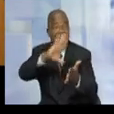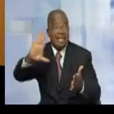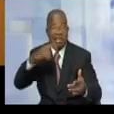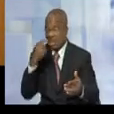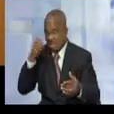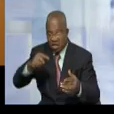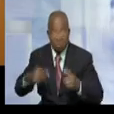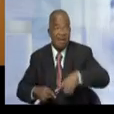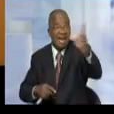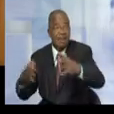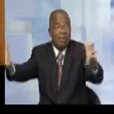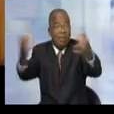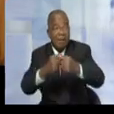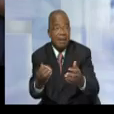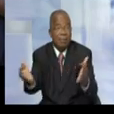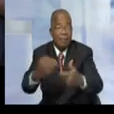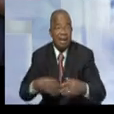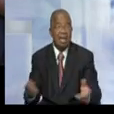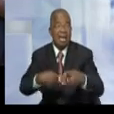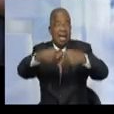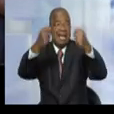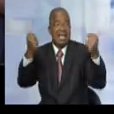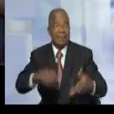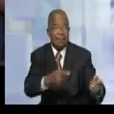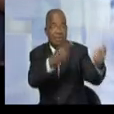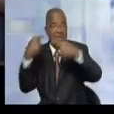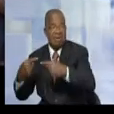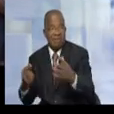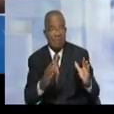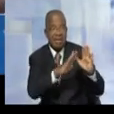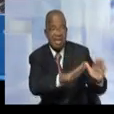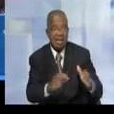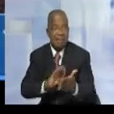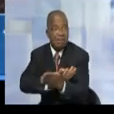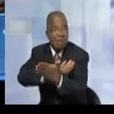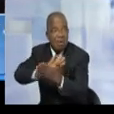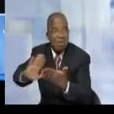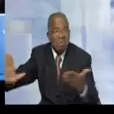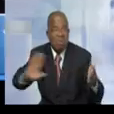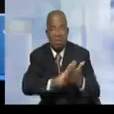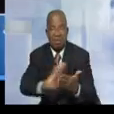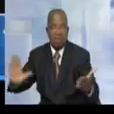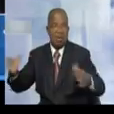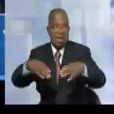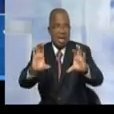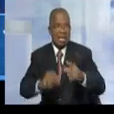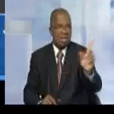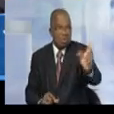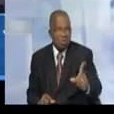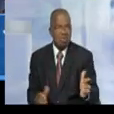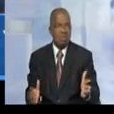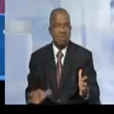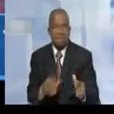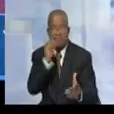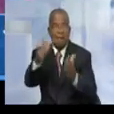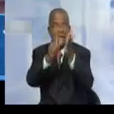COGES. C'est la responsabilité des élus locaux. Les acteurs du système éducatif doivent se conformer au texte en vigueur